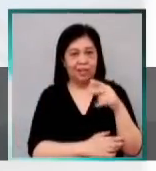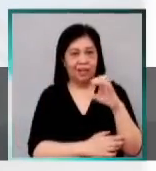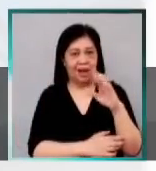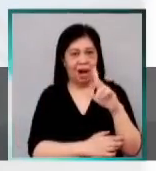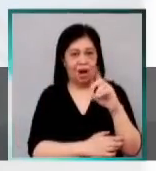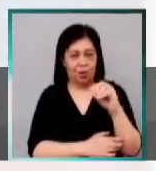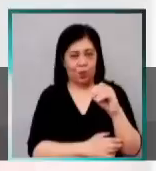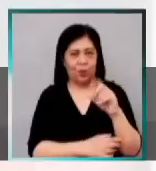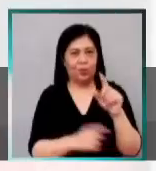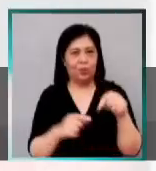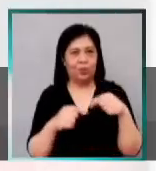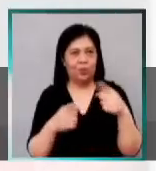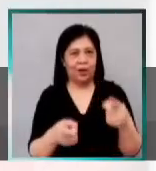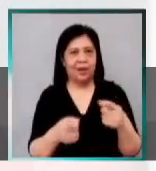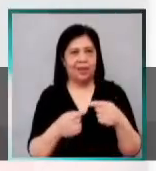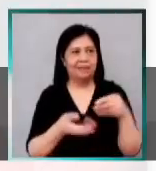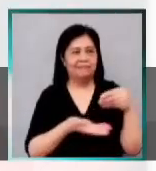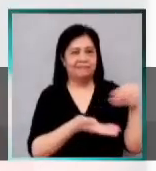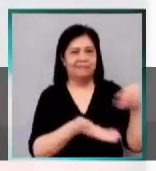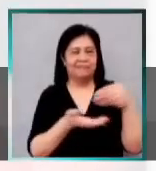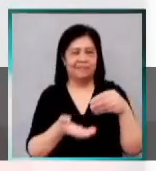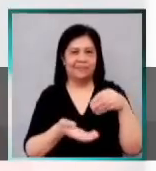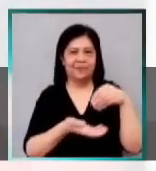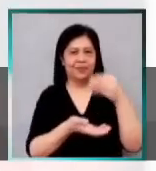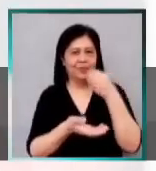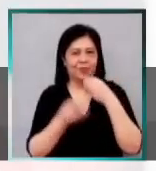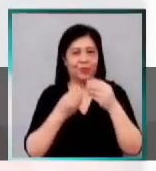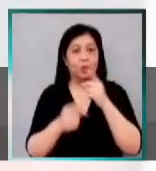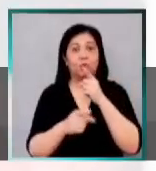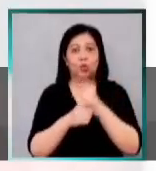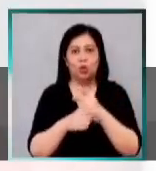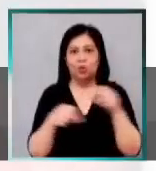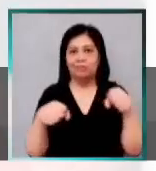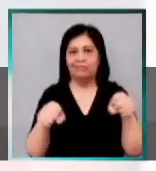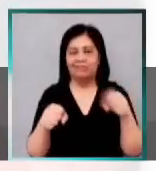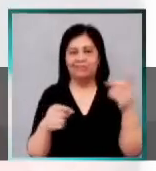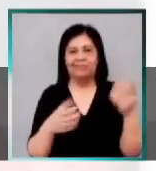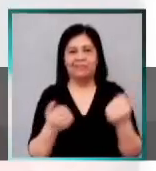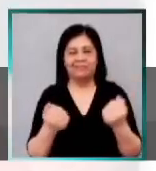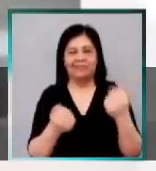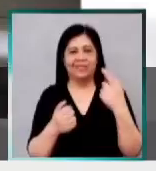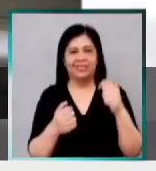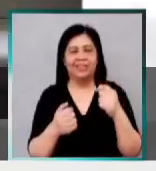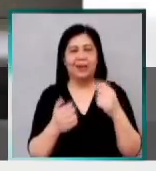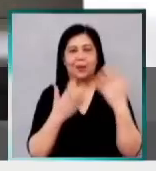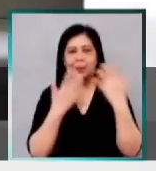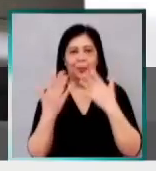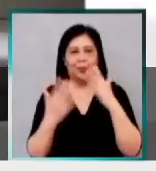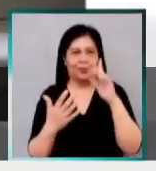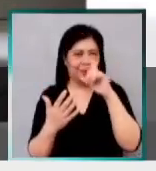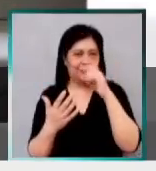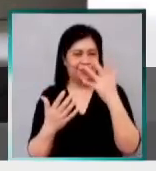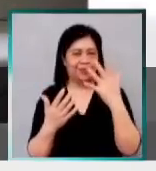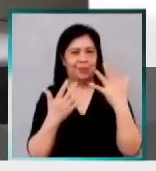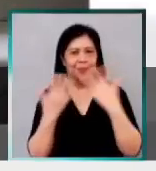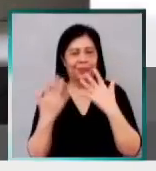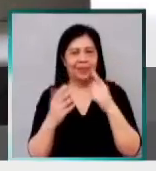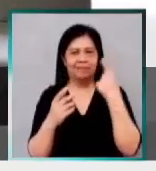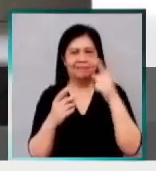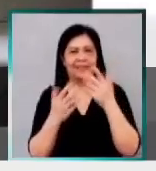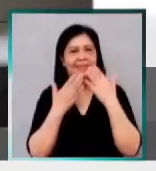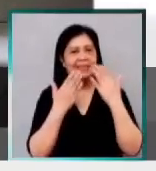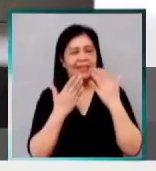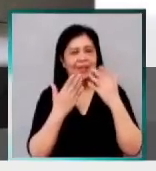habang hinahatiran ng food packs ang mga totoong rider sa kanyang 5th birthday. Bilang pasasalamat daw yan sa itinuturing